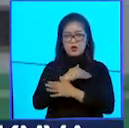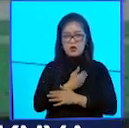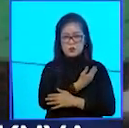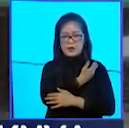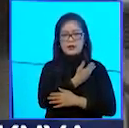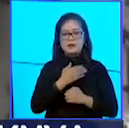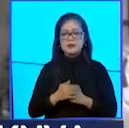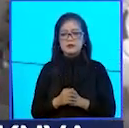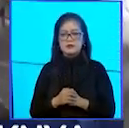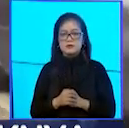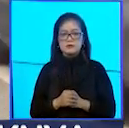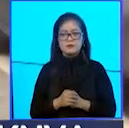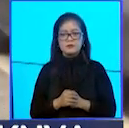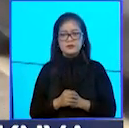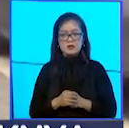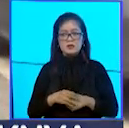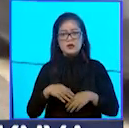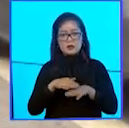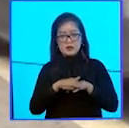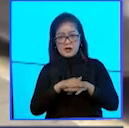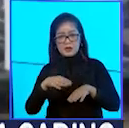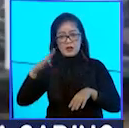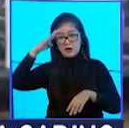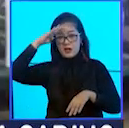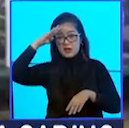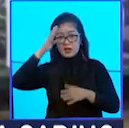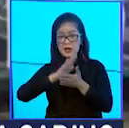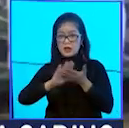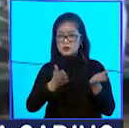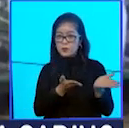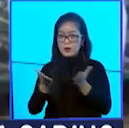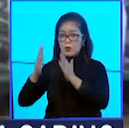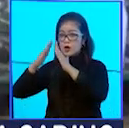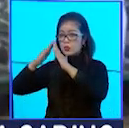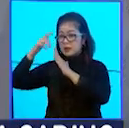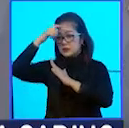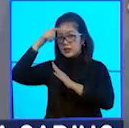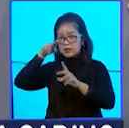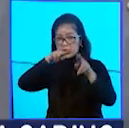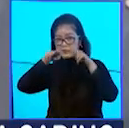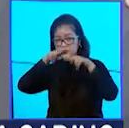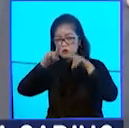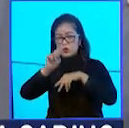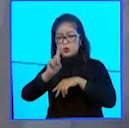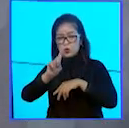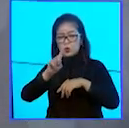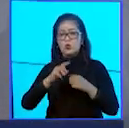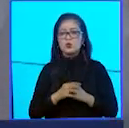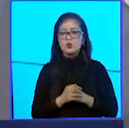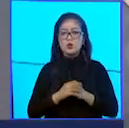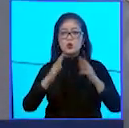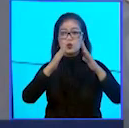Balita laki-laki langsung dievakuasi ke Puskesmas Kecamatan Kelapa Gading untuk menjalani observasi. Setelah kami lakukan pendobrakan, di situ